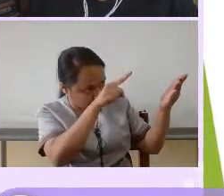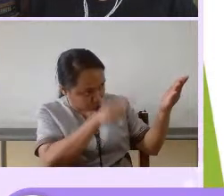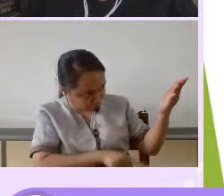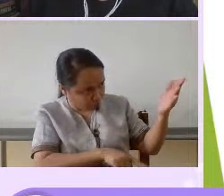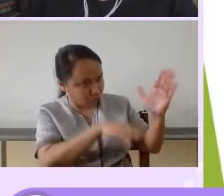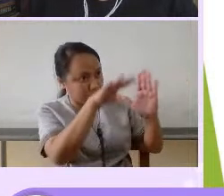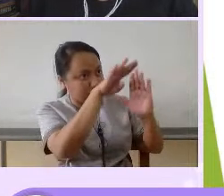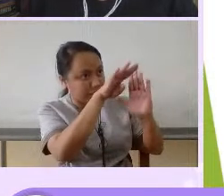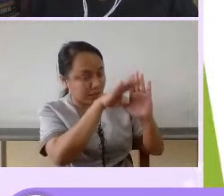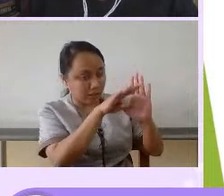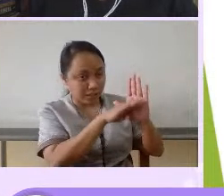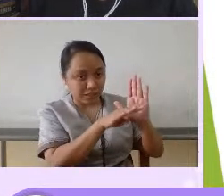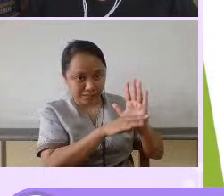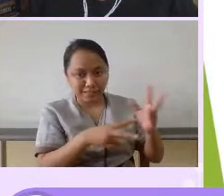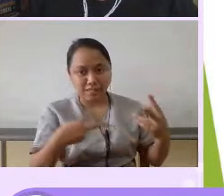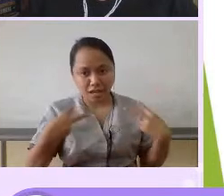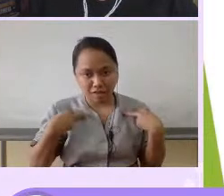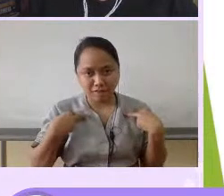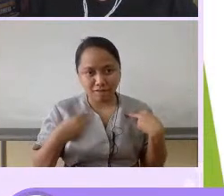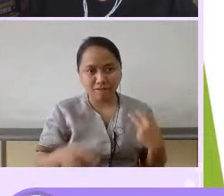about